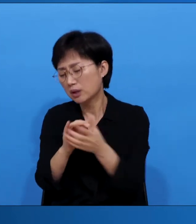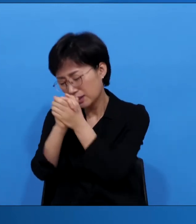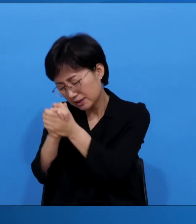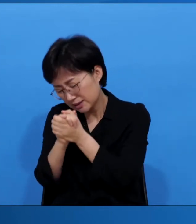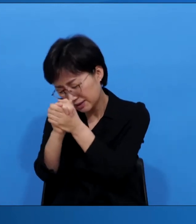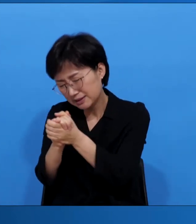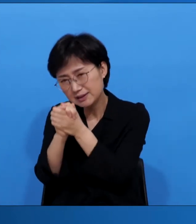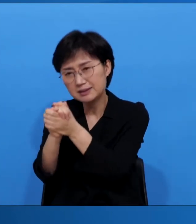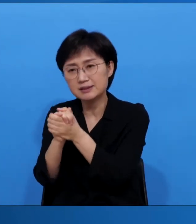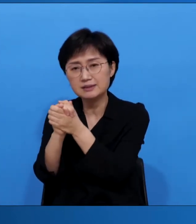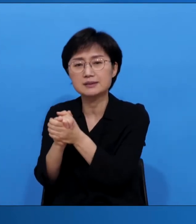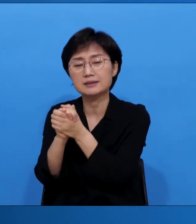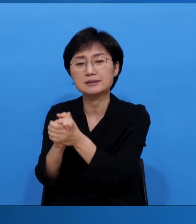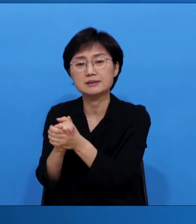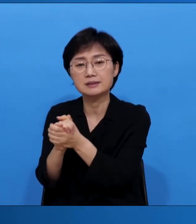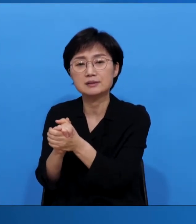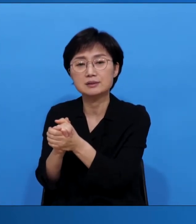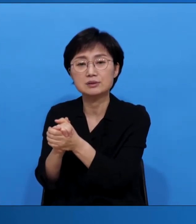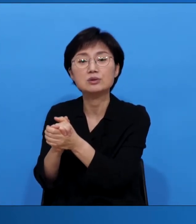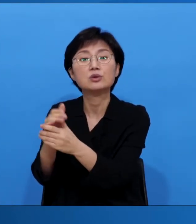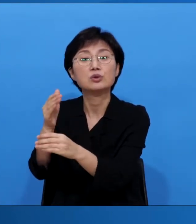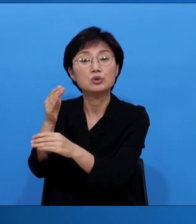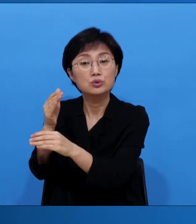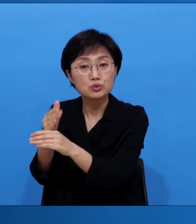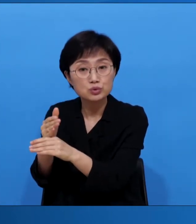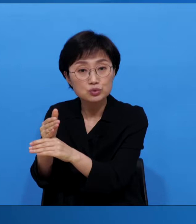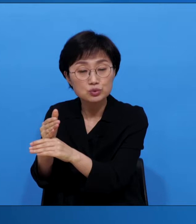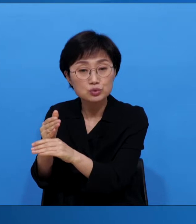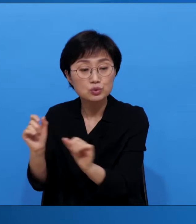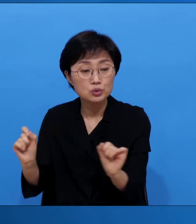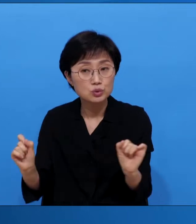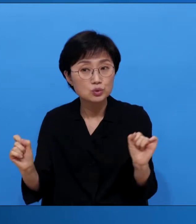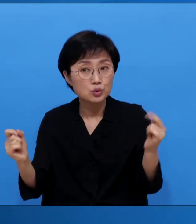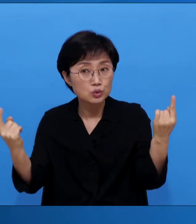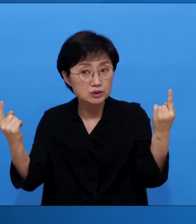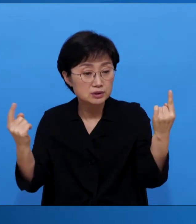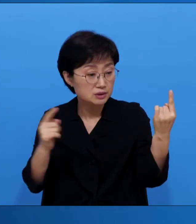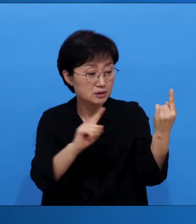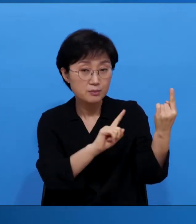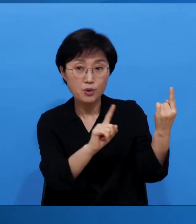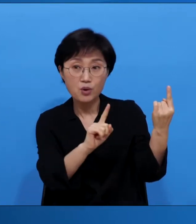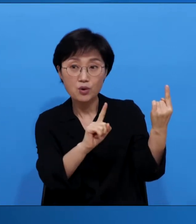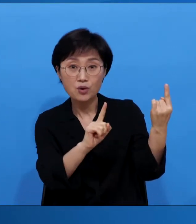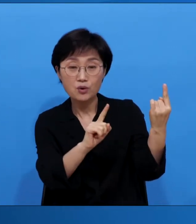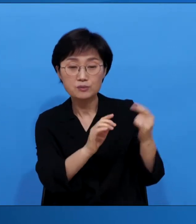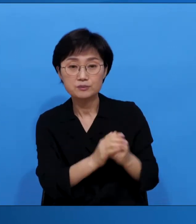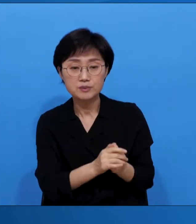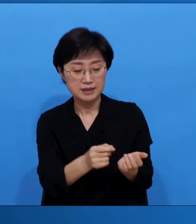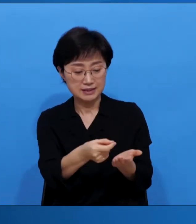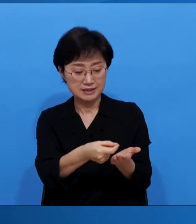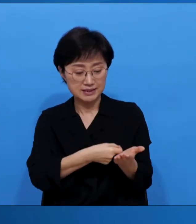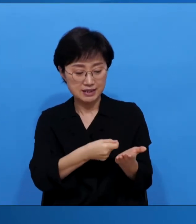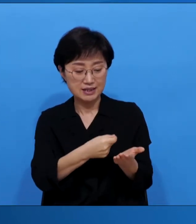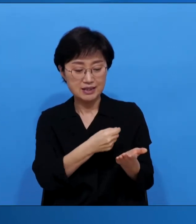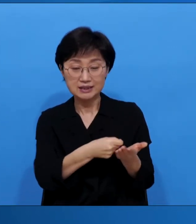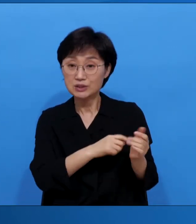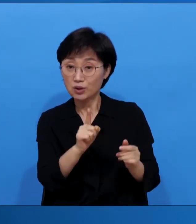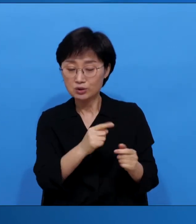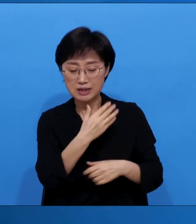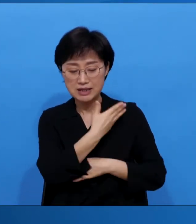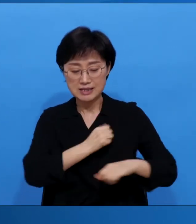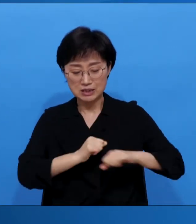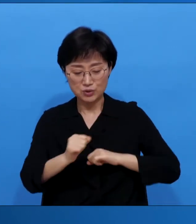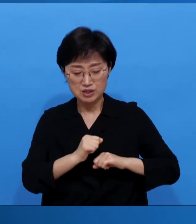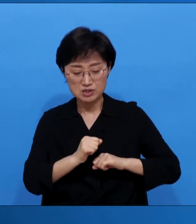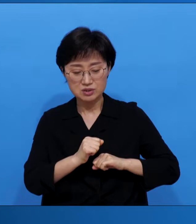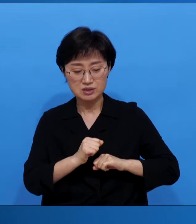long. 성경은 이렇게 기록하고 있습니다. And the Bible records 사도행전 12장 25절에요. in Acts